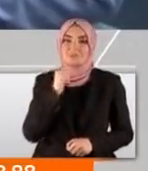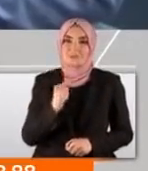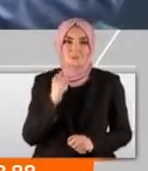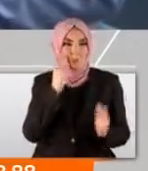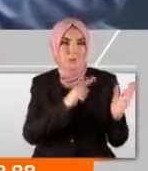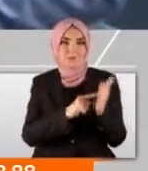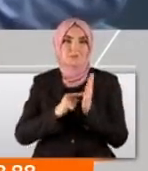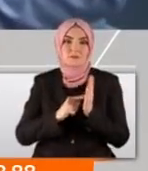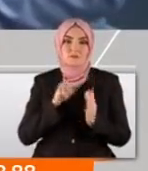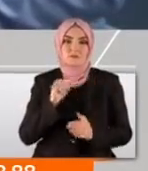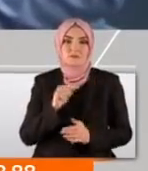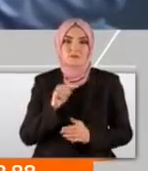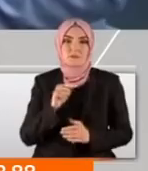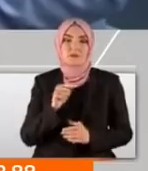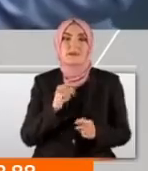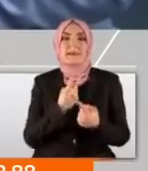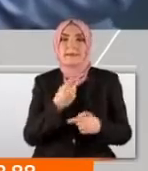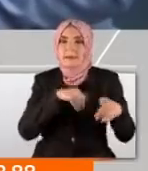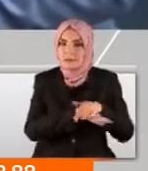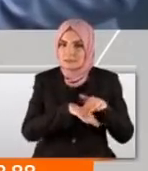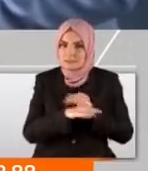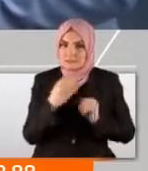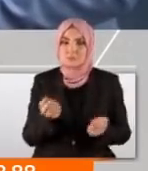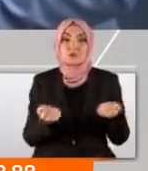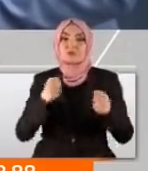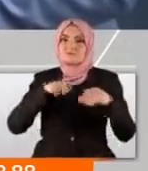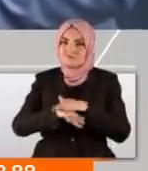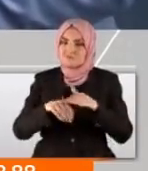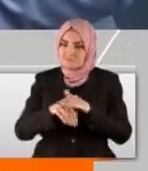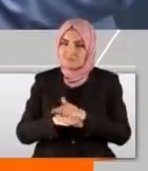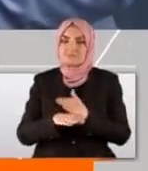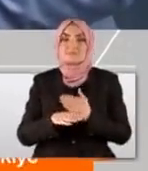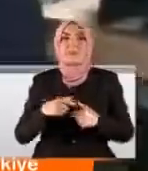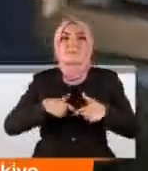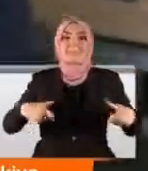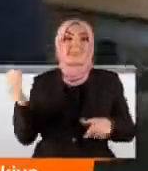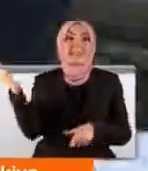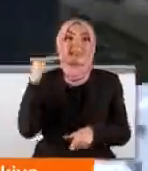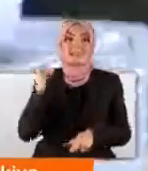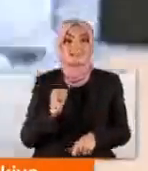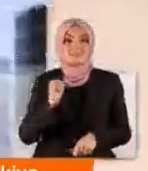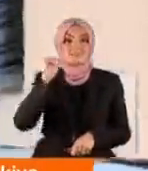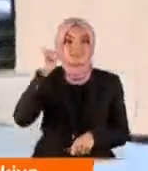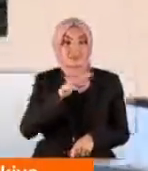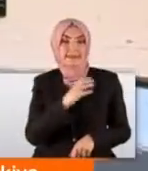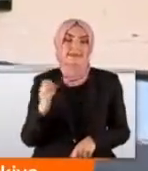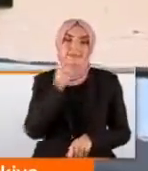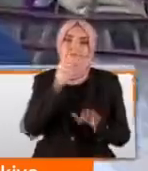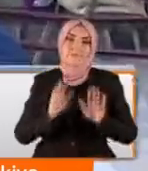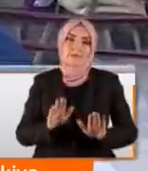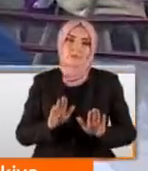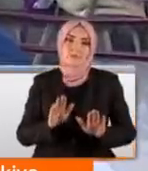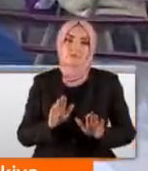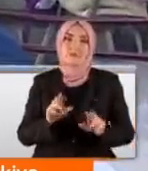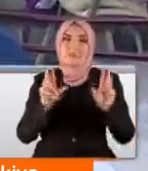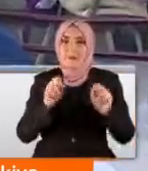fazla yatırım demektir. Haliyle istihdam demektir. Daha fazla hani milli gelir artışına yansıması beklenir. Tam kapanmanın ardından Temmuz ayında